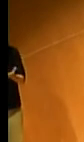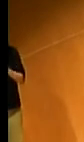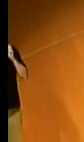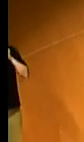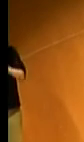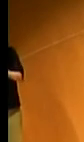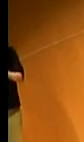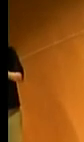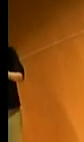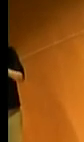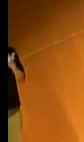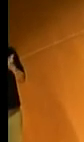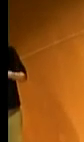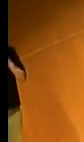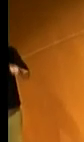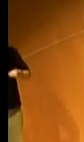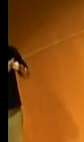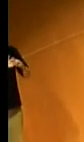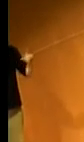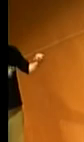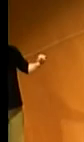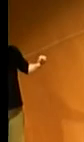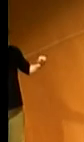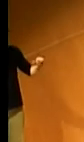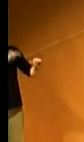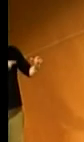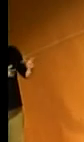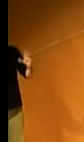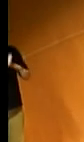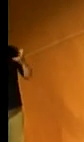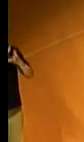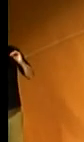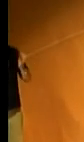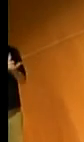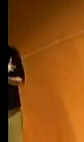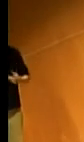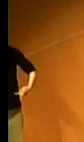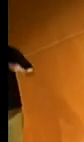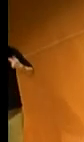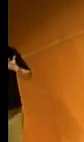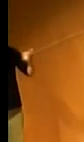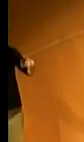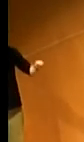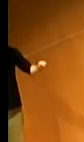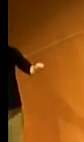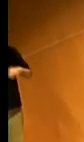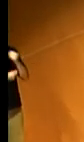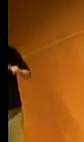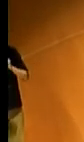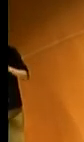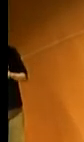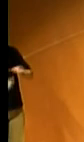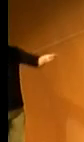qui a un poste de coordinatrice, qui est tous les projets comme ça qui sont mis en place. Les ULIS se sont